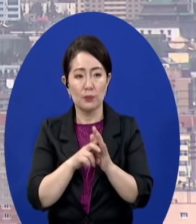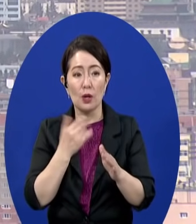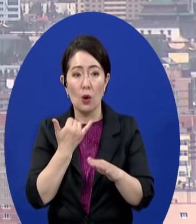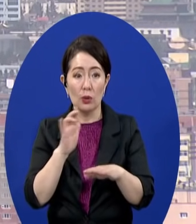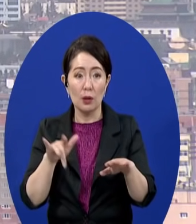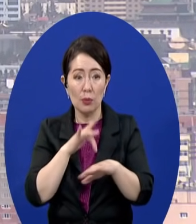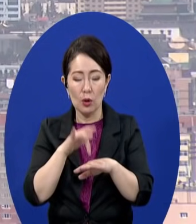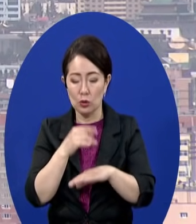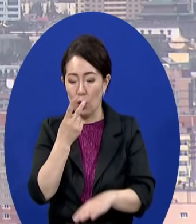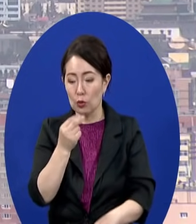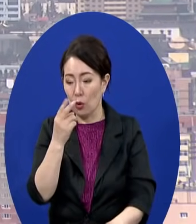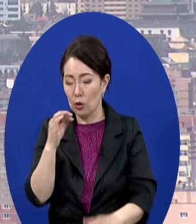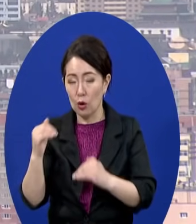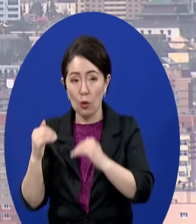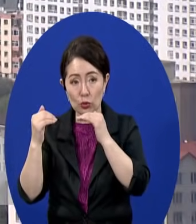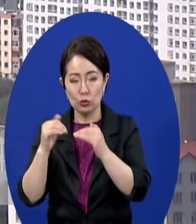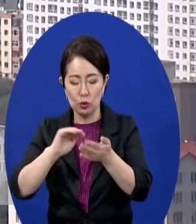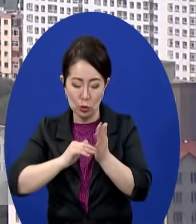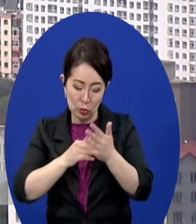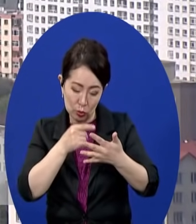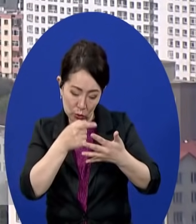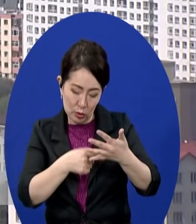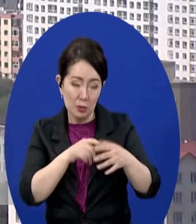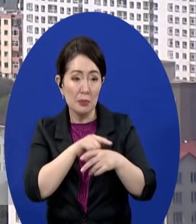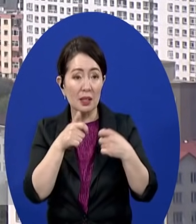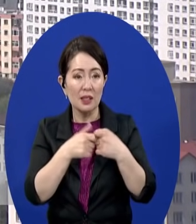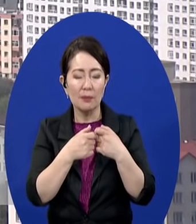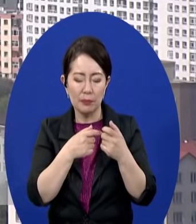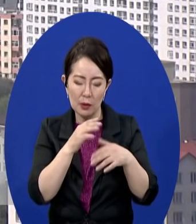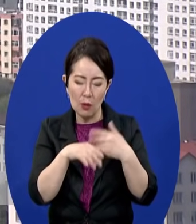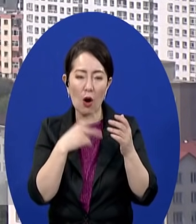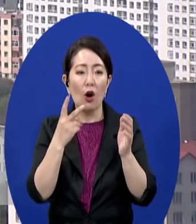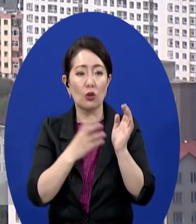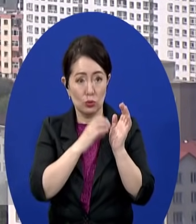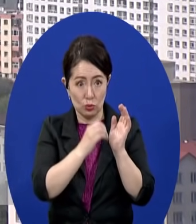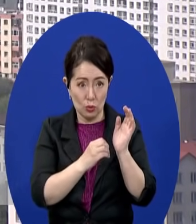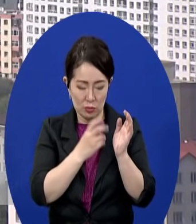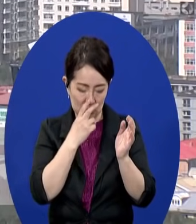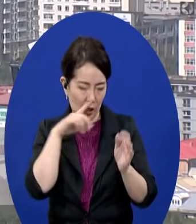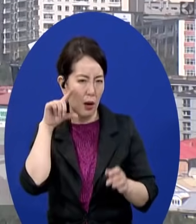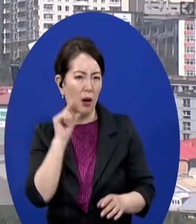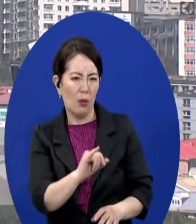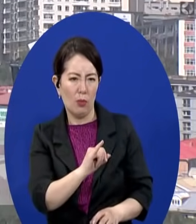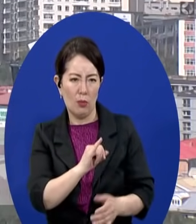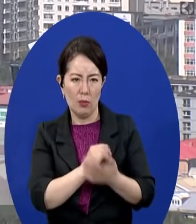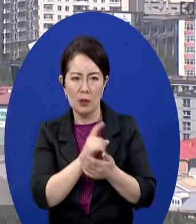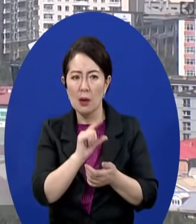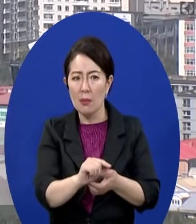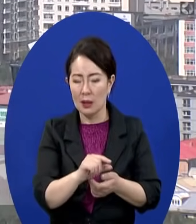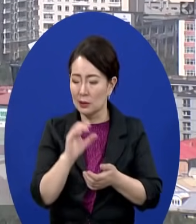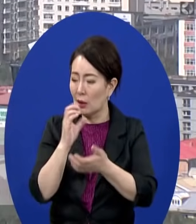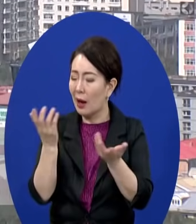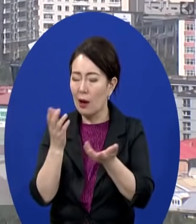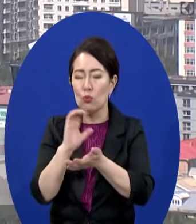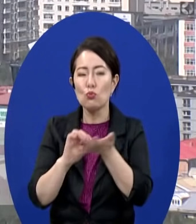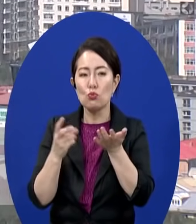хотыг 2020 он хүртэл хөгжүүлэх ерөнхий төлөвлөгөөний биелэлт 29% гарсан байна. Энэ нь хангалтгүй үзүүлэлт. Шалтгаан нь санхүүжилттэй